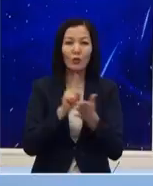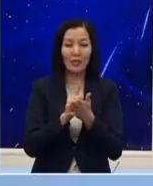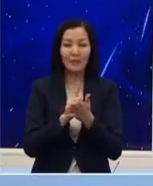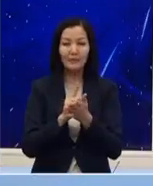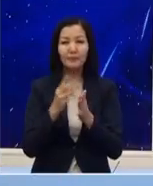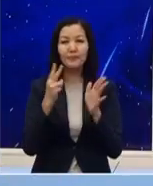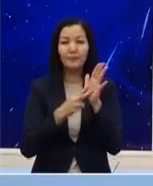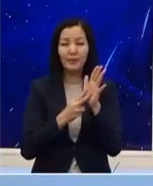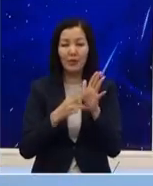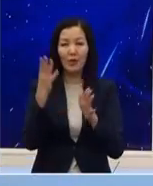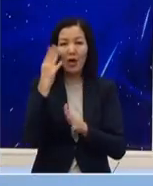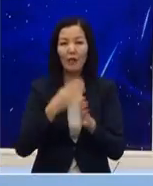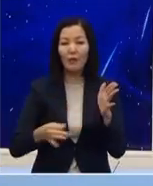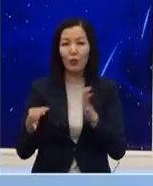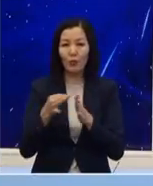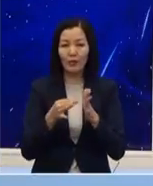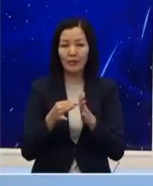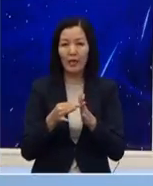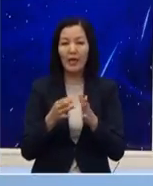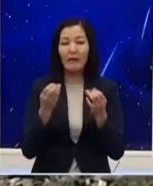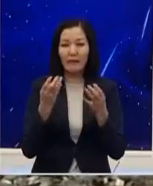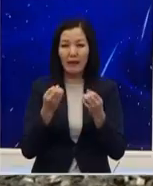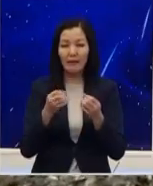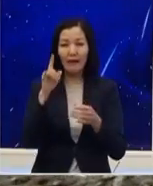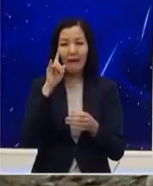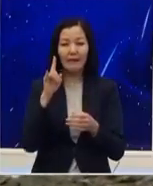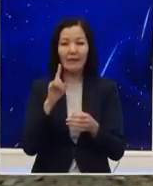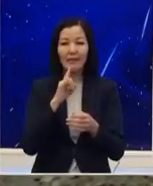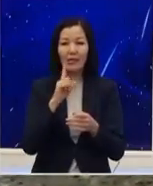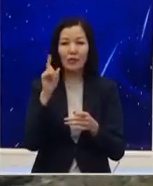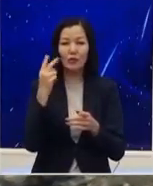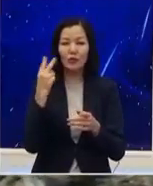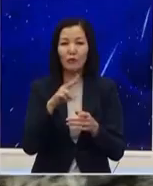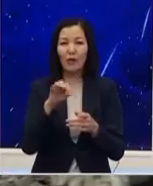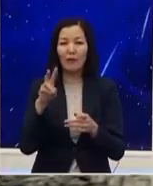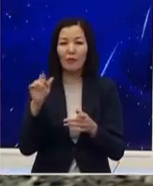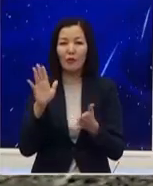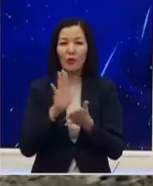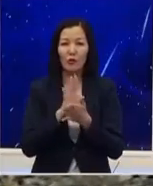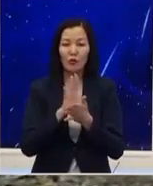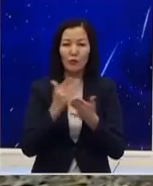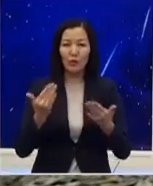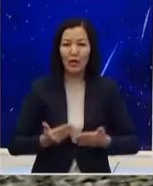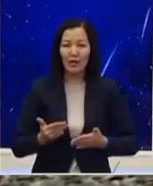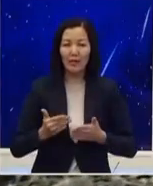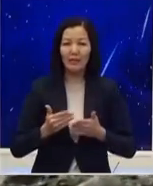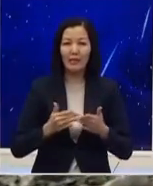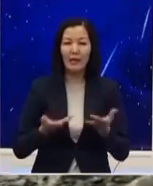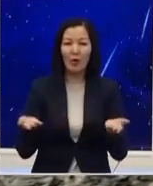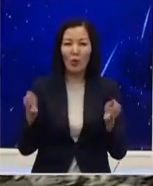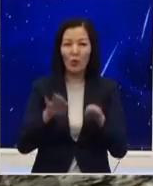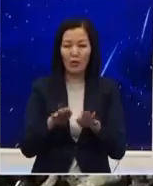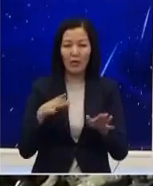Оның жетеуі Алматы облысында. Бұған қоса елде 120 миллион тонна тұрмыстық қалдықтар қордаланған. Өңірлерде